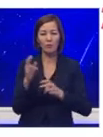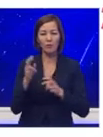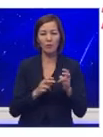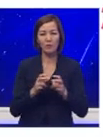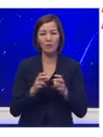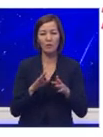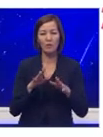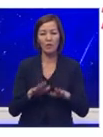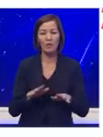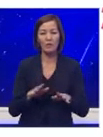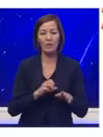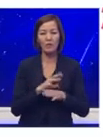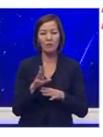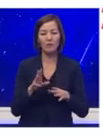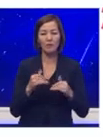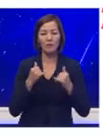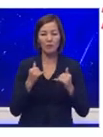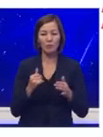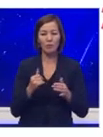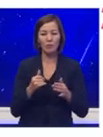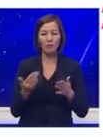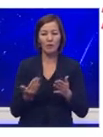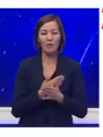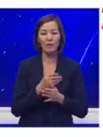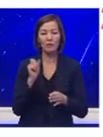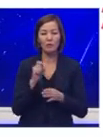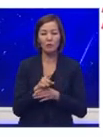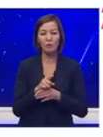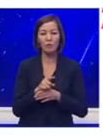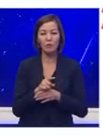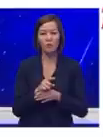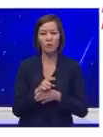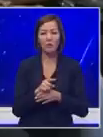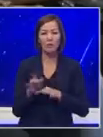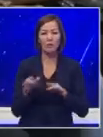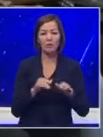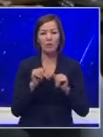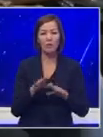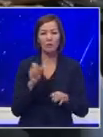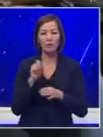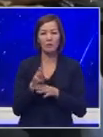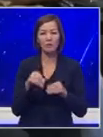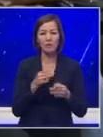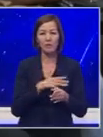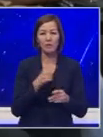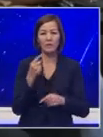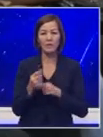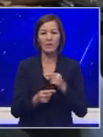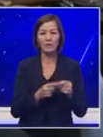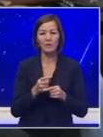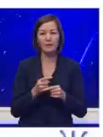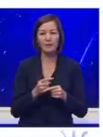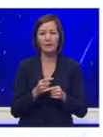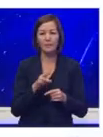жергілікті шикізатпен қамтамасыз ете отырып, оларды қайта жүктеу шараларын қабылдауды тапсырамын. Келесі